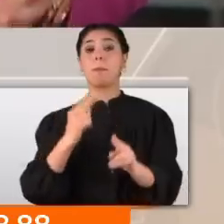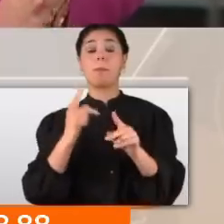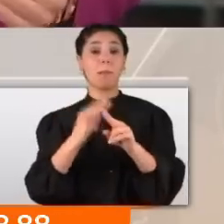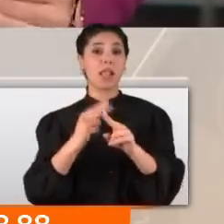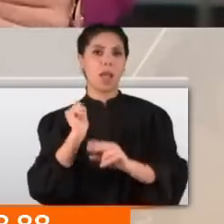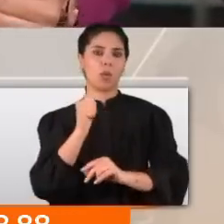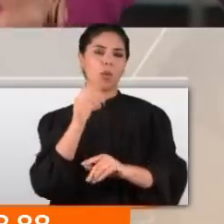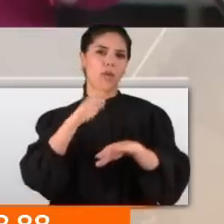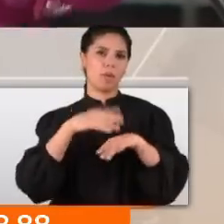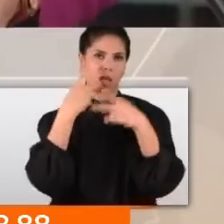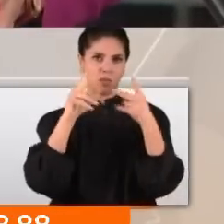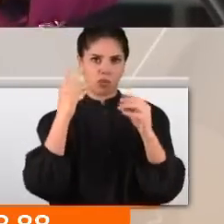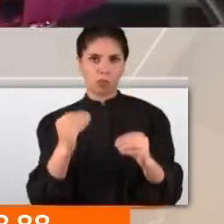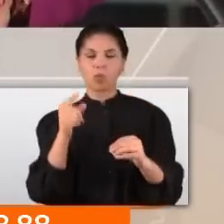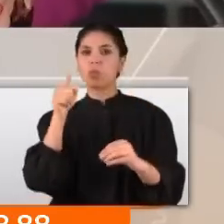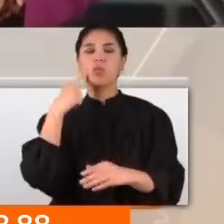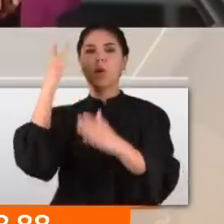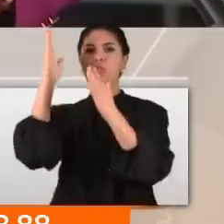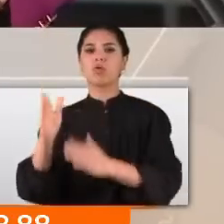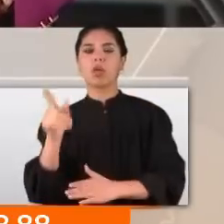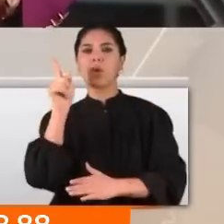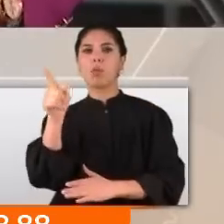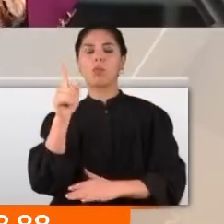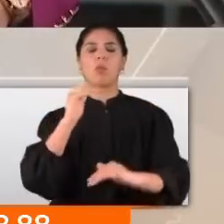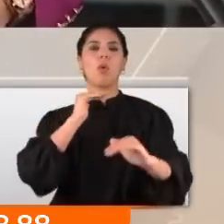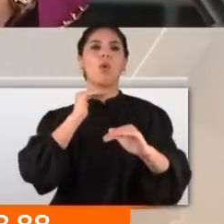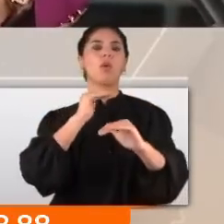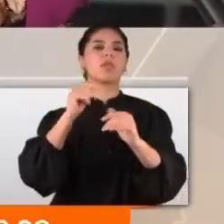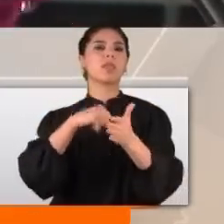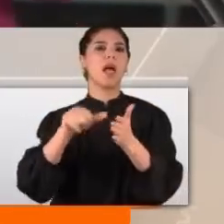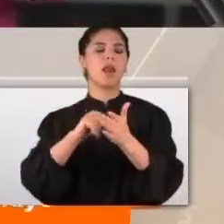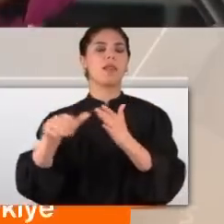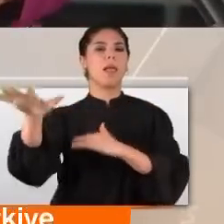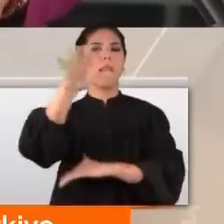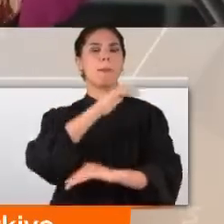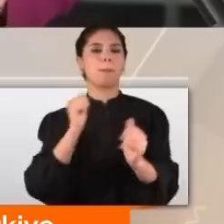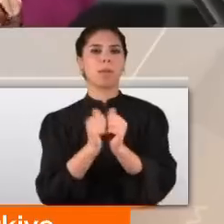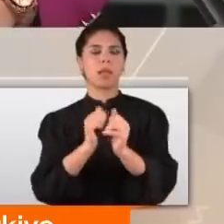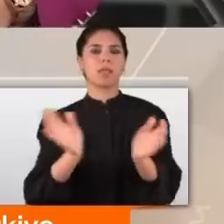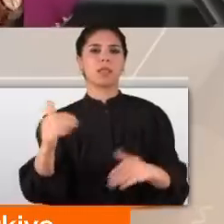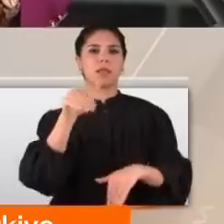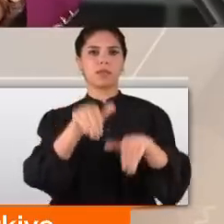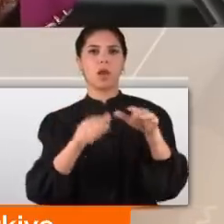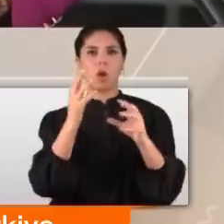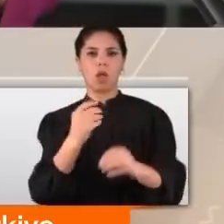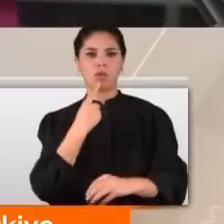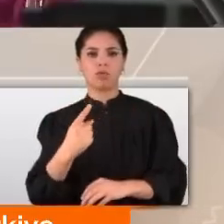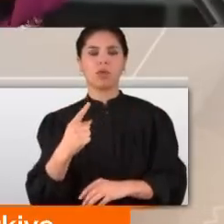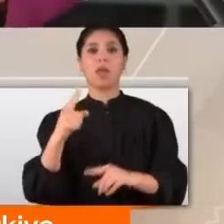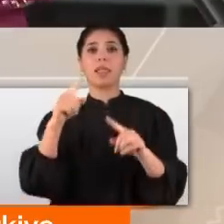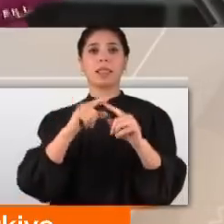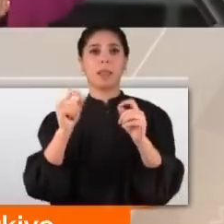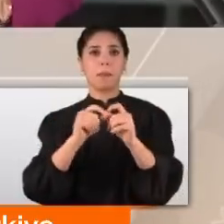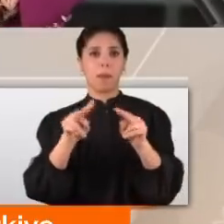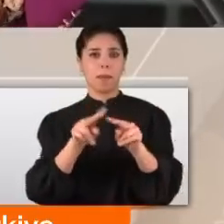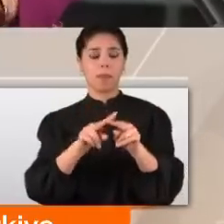oldu. Cumhurbaşkanı Erdoğan bu tarihte ülkemizi sandık başına götürmek istiyoruz dedi. Ve ardından da Türkiye Büyük Millet Meclisi'ne tarihi